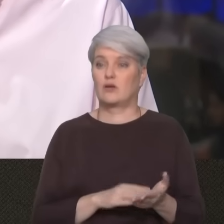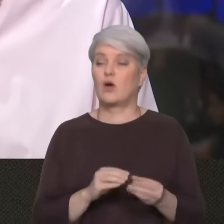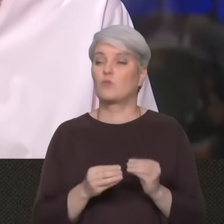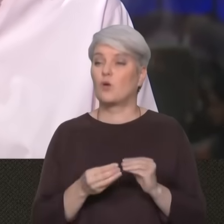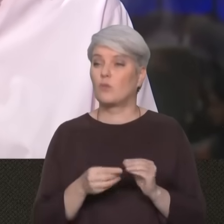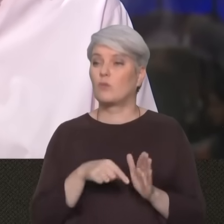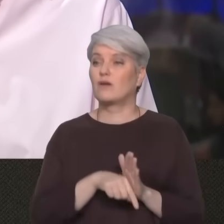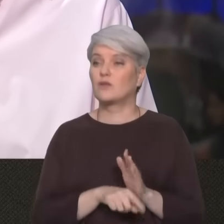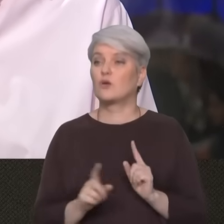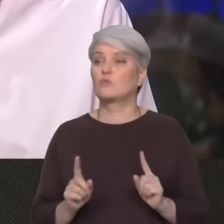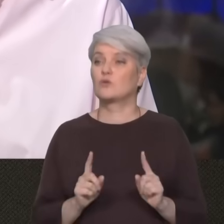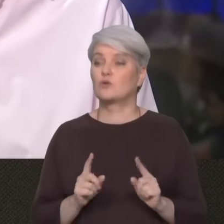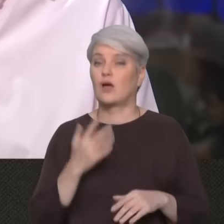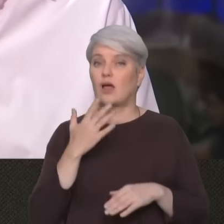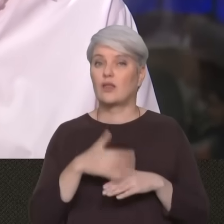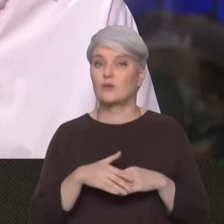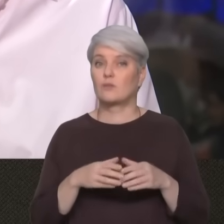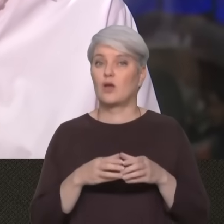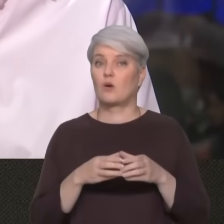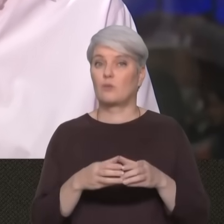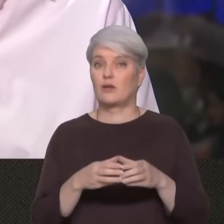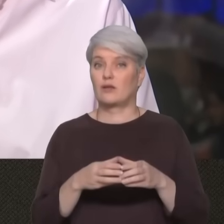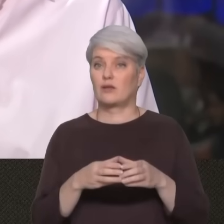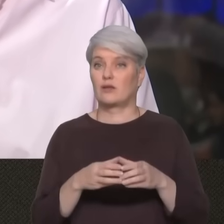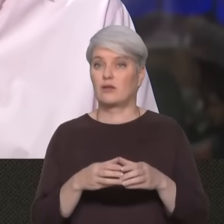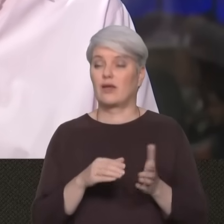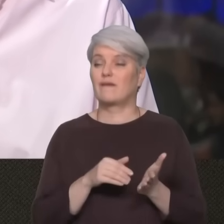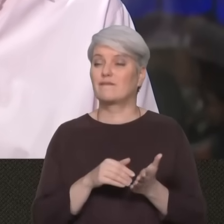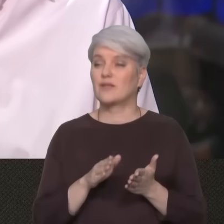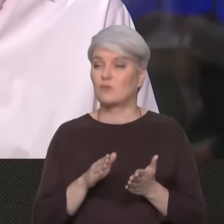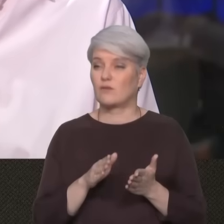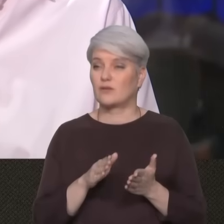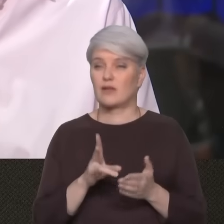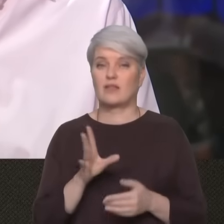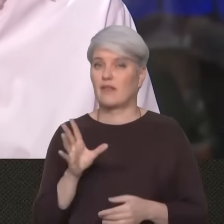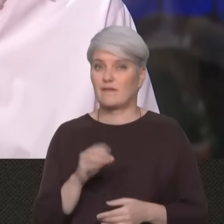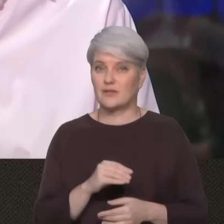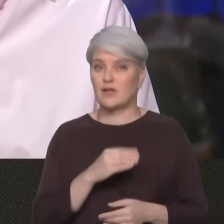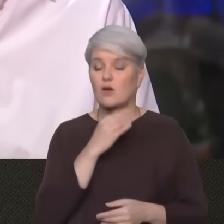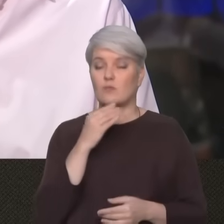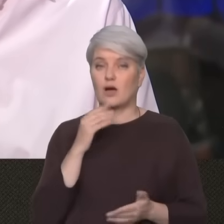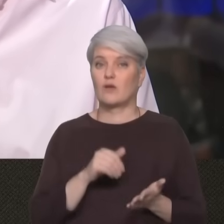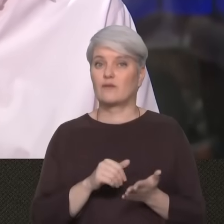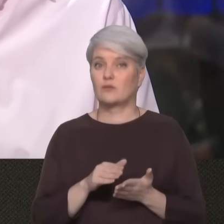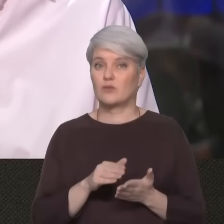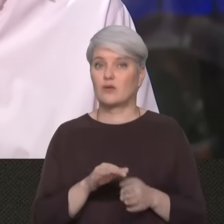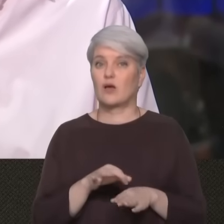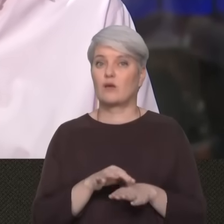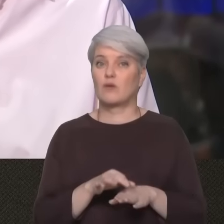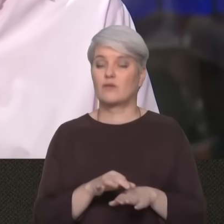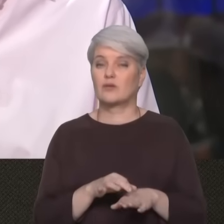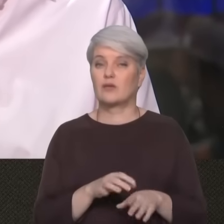Проблема полягає в тому, що іноземні компанії відмовилися, не всі, але багато із них відмовилися від проведення